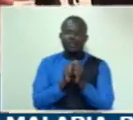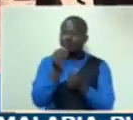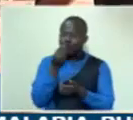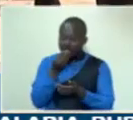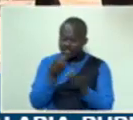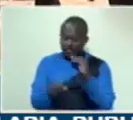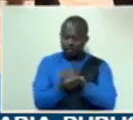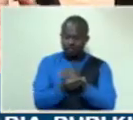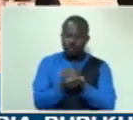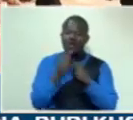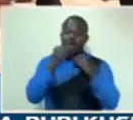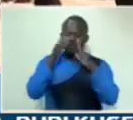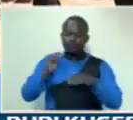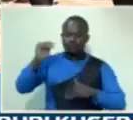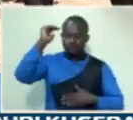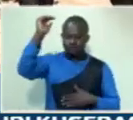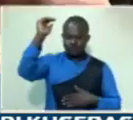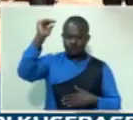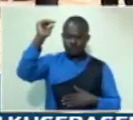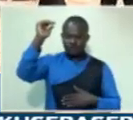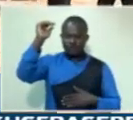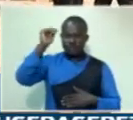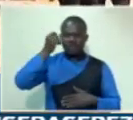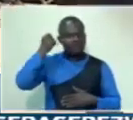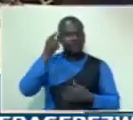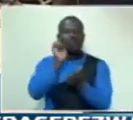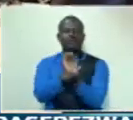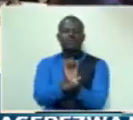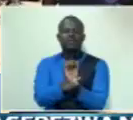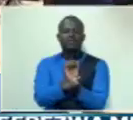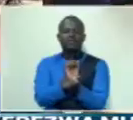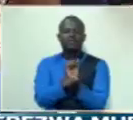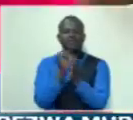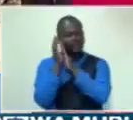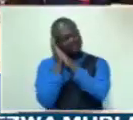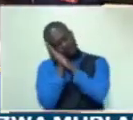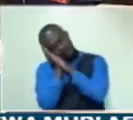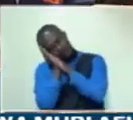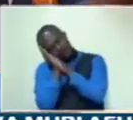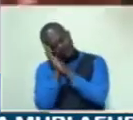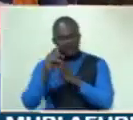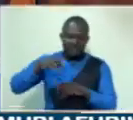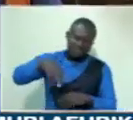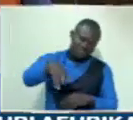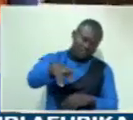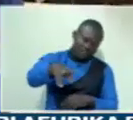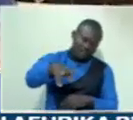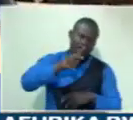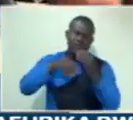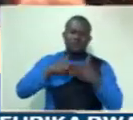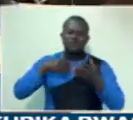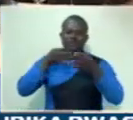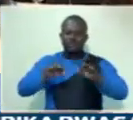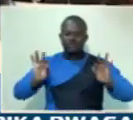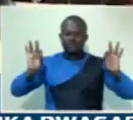n'uwayiriye ari umuntu mukuru numva bamufunga ndaryama ndagenda abantu bagifite uburenganzira bwo